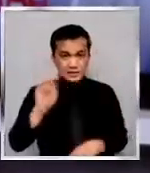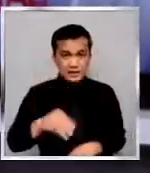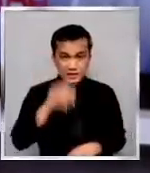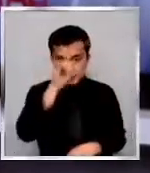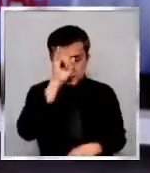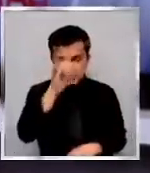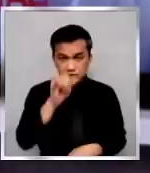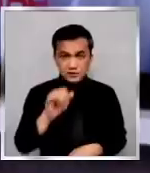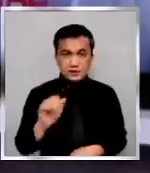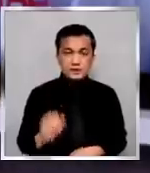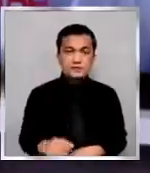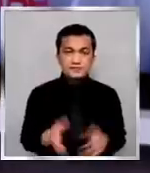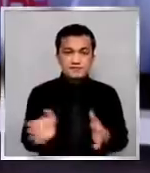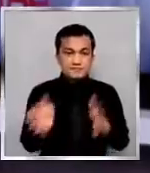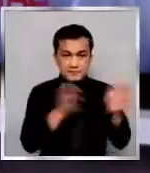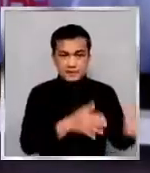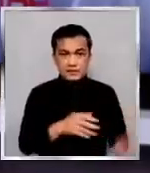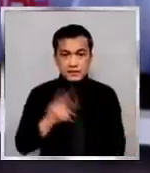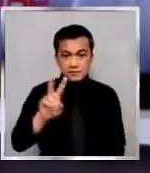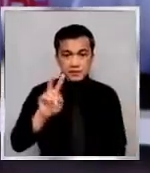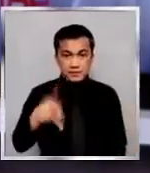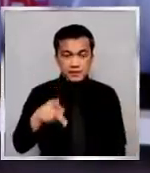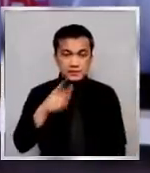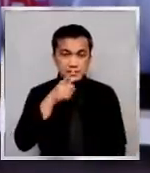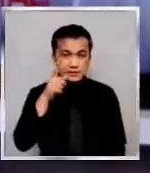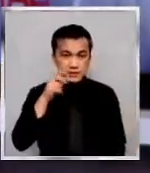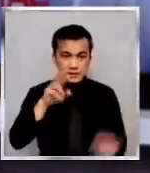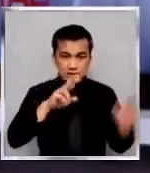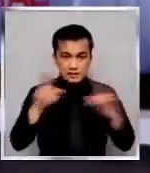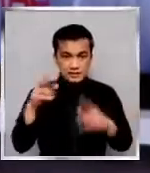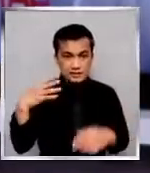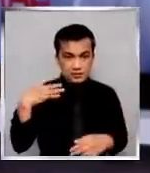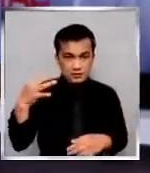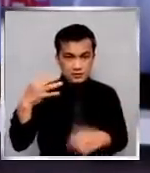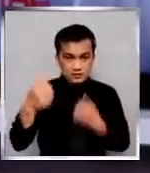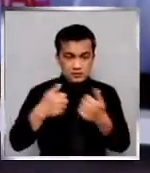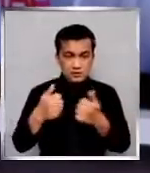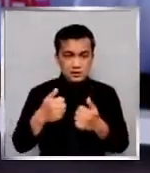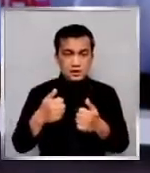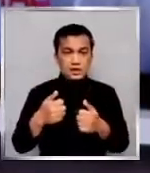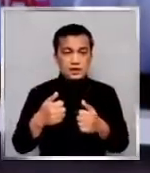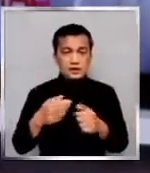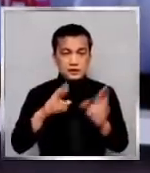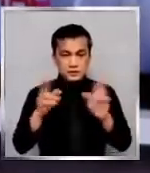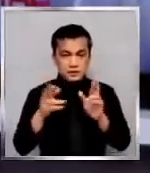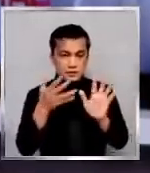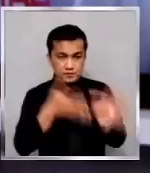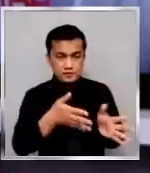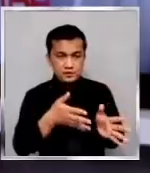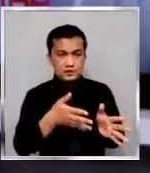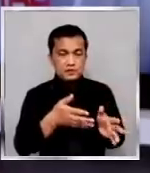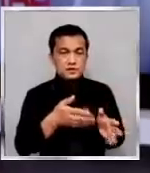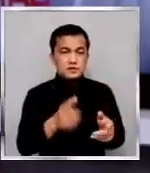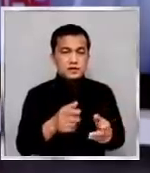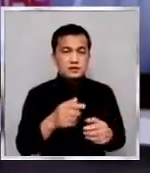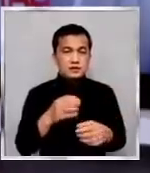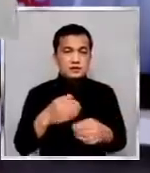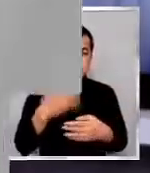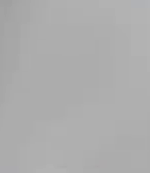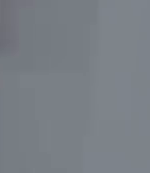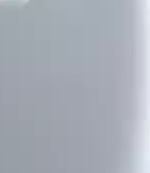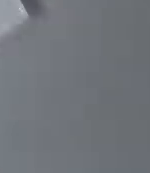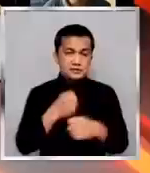naman ay handa raw tumakbo at handa raw naman magpaubaya sa eleksyong 2022. Nakatutok si Sandra